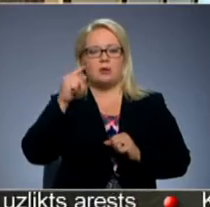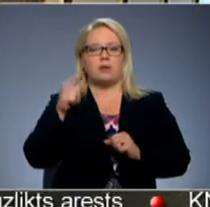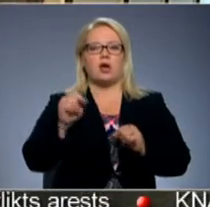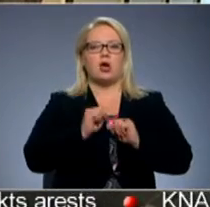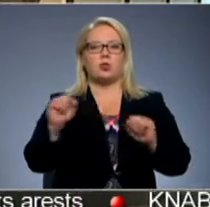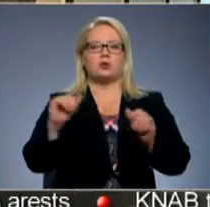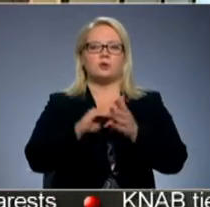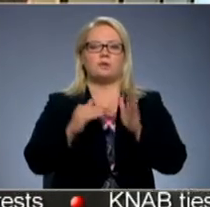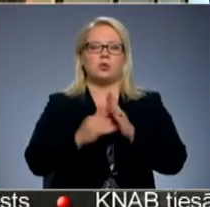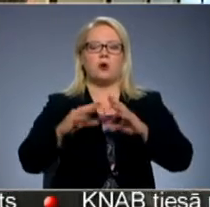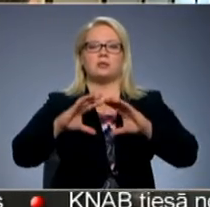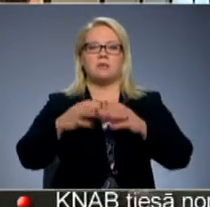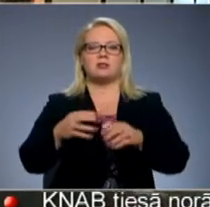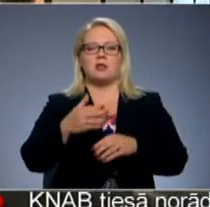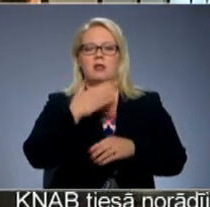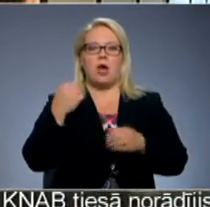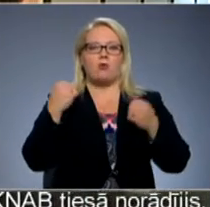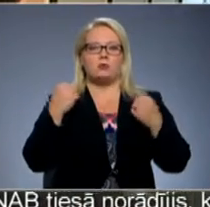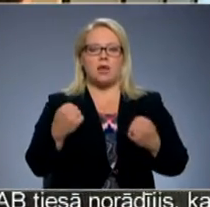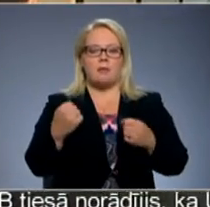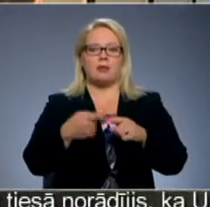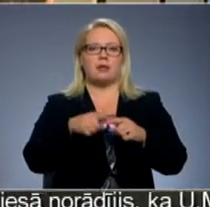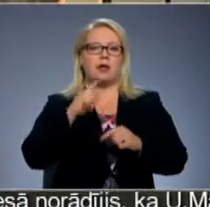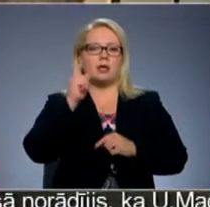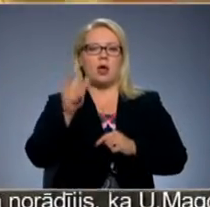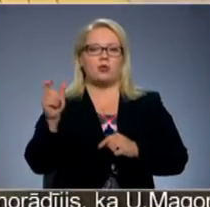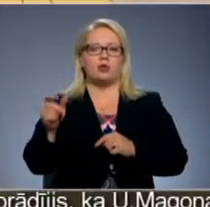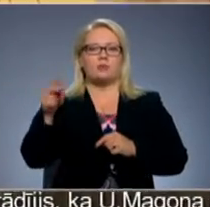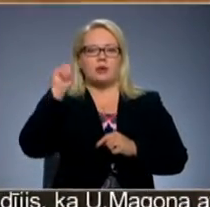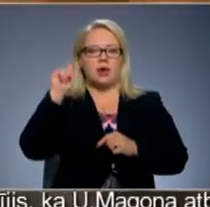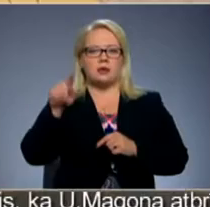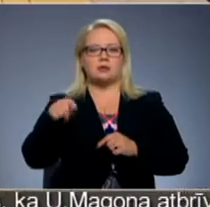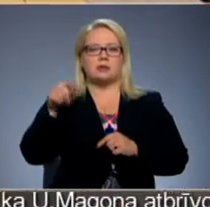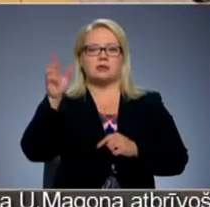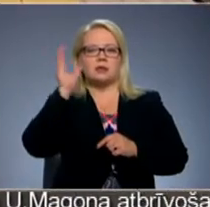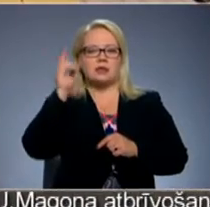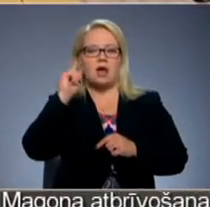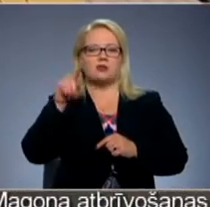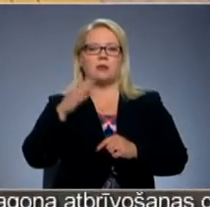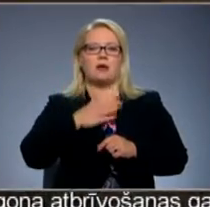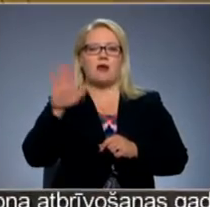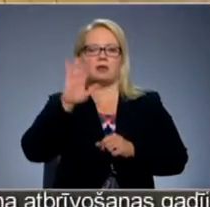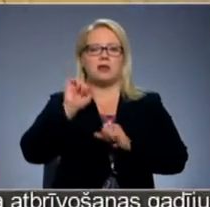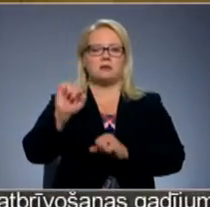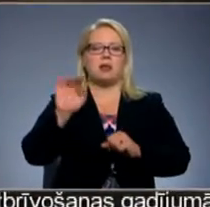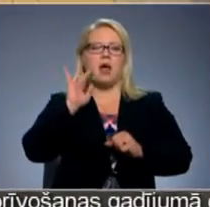drošības situācija pasaulē ir nestabila, Leitens uzskata, jauniešiem ir jāapgūst zināšanas par valsts aizsardzību, lai